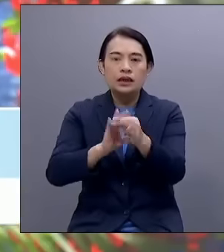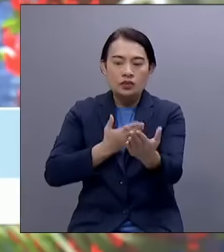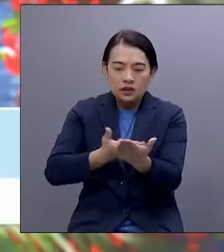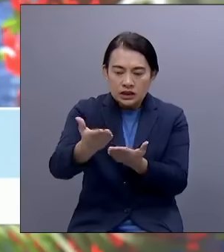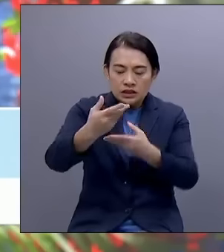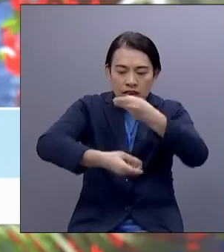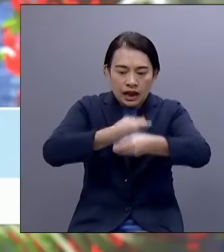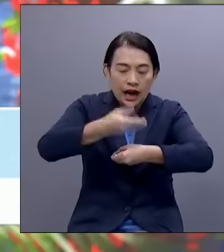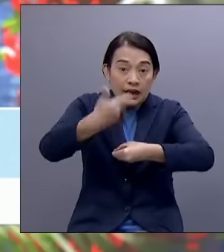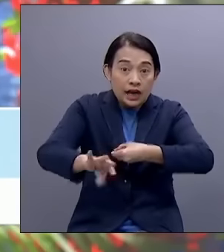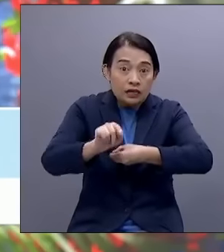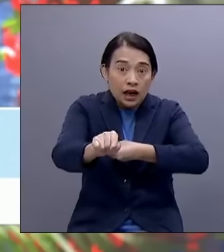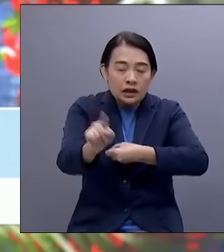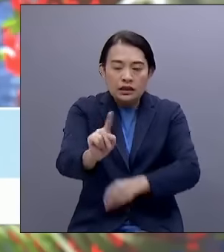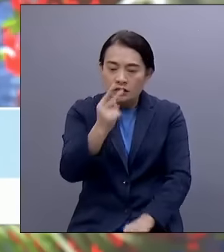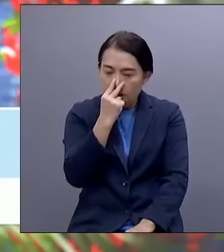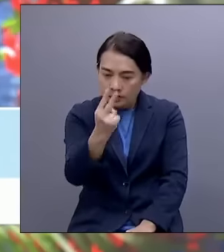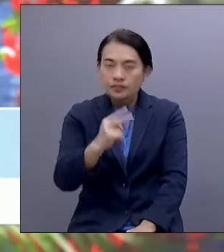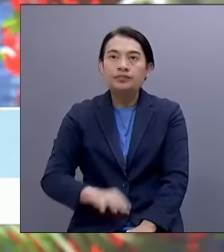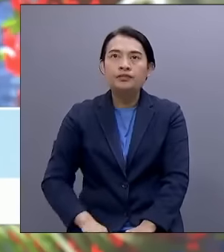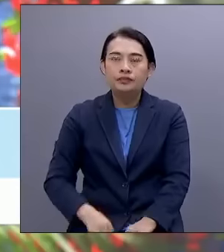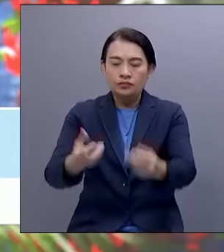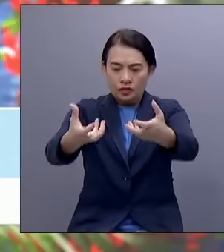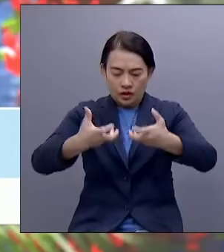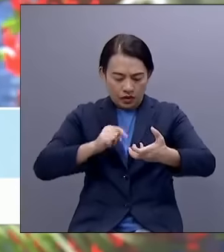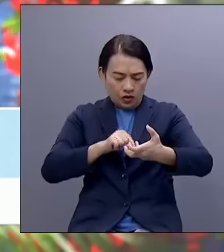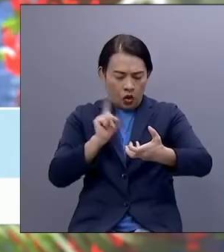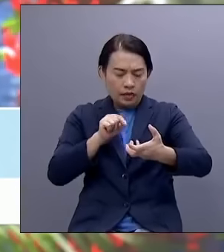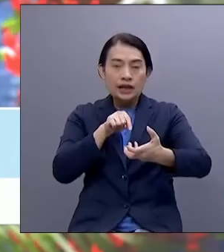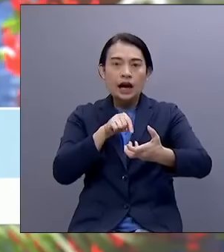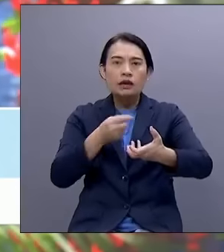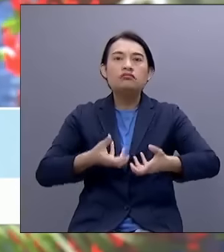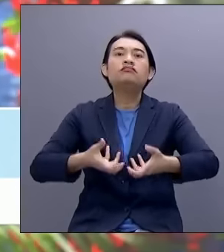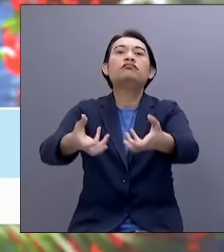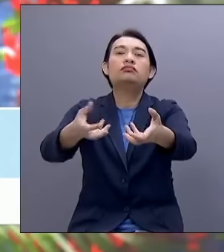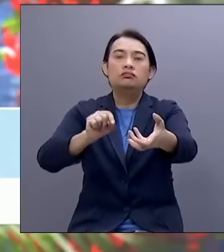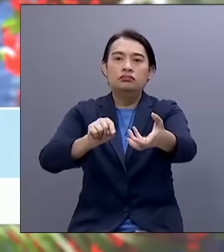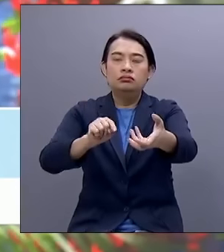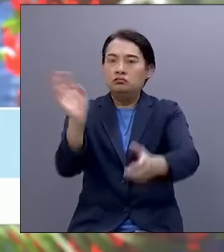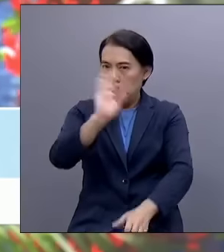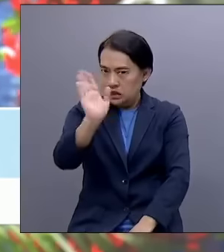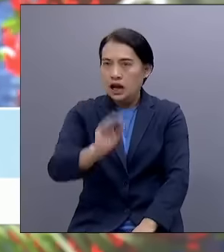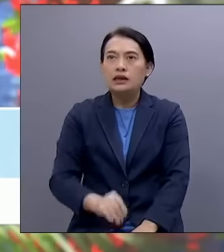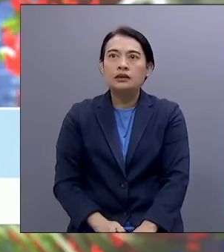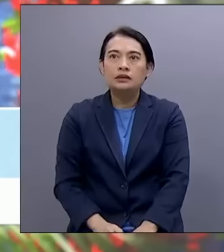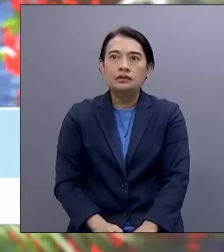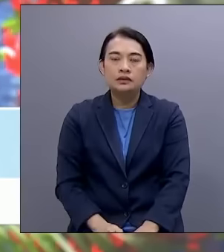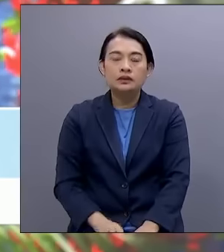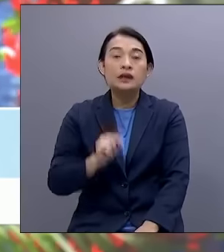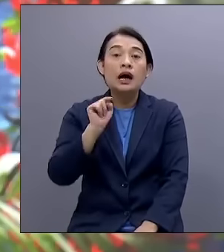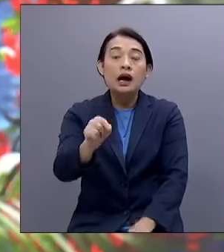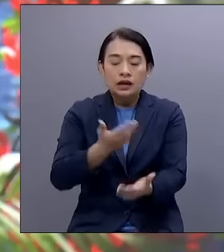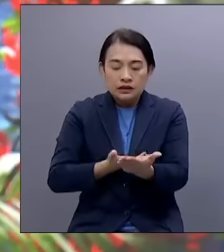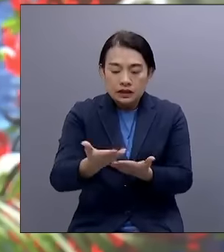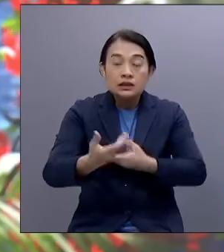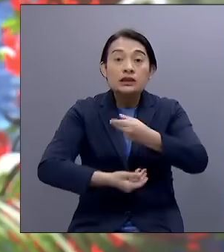ถูกมั้ยคือคนเราจะปฏิเสธเราบอกว่าเฮ้ยเรายังไม่ได้รับของเลยเพราะฉะนั้นเนี่ยเราก็สามารถคืนออกไปได้จริงๆไม่ใช่นะครับสัญญาซื้อขายเนี่ยนะครับมัน